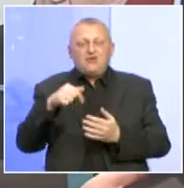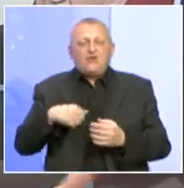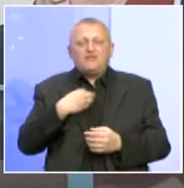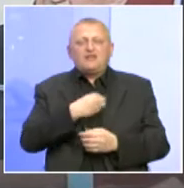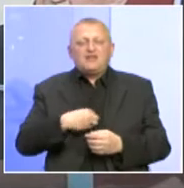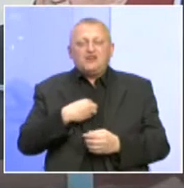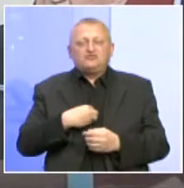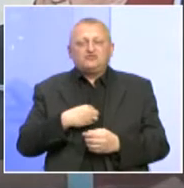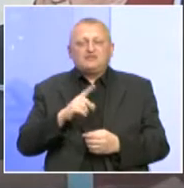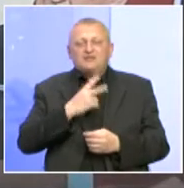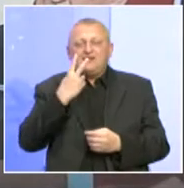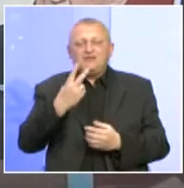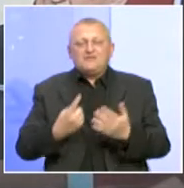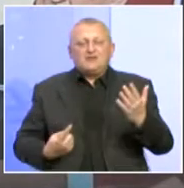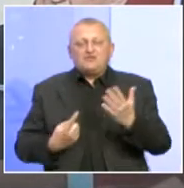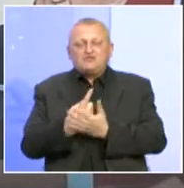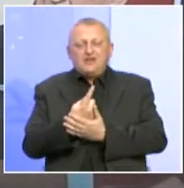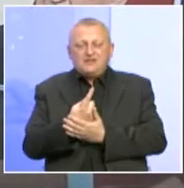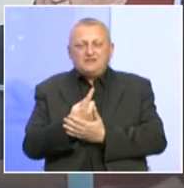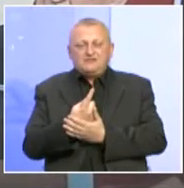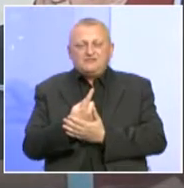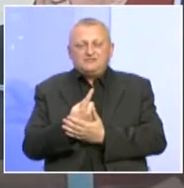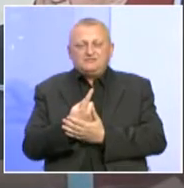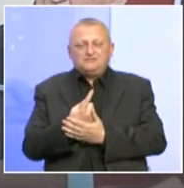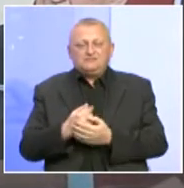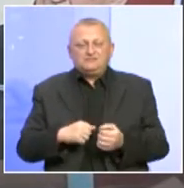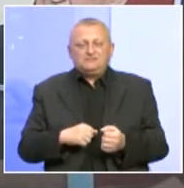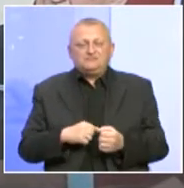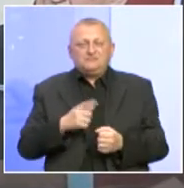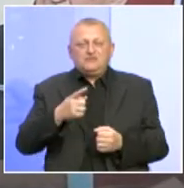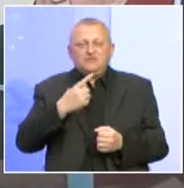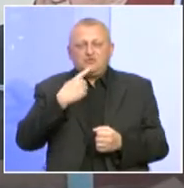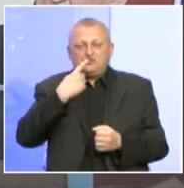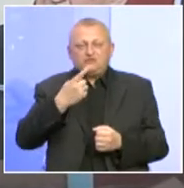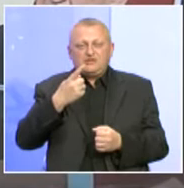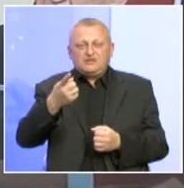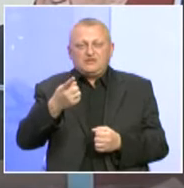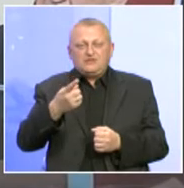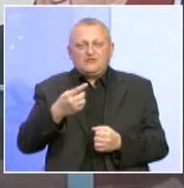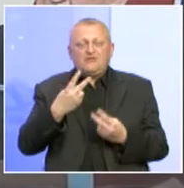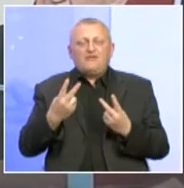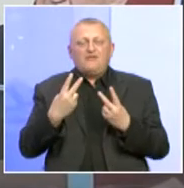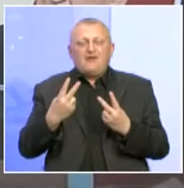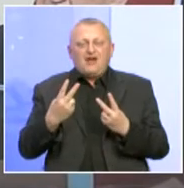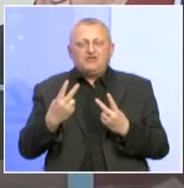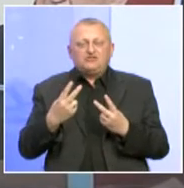nažalost, ja ne vidim te konkretne rezultate. I to što ste i vi pomenuli, to je vrlo važan